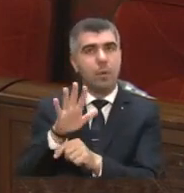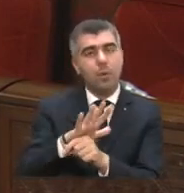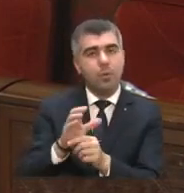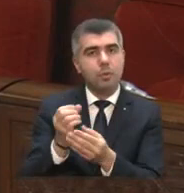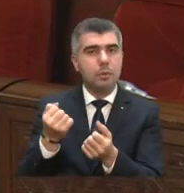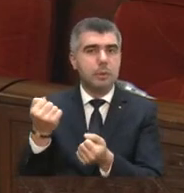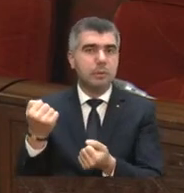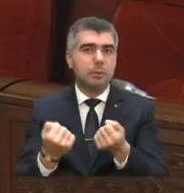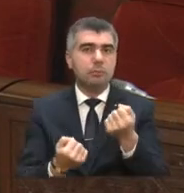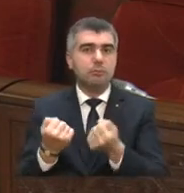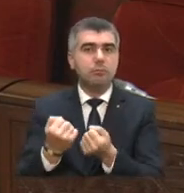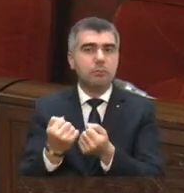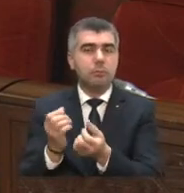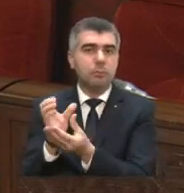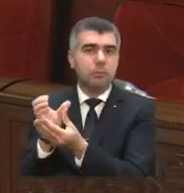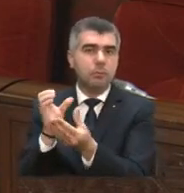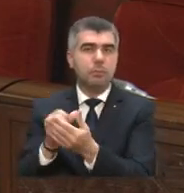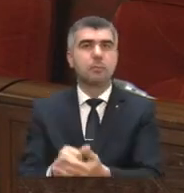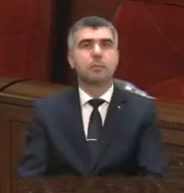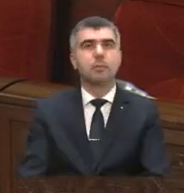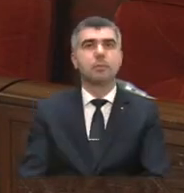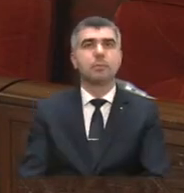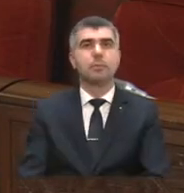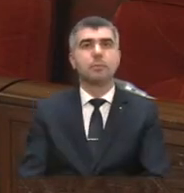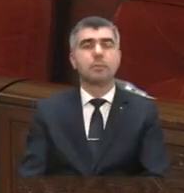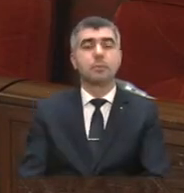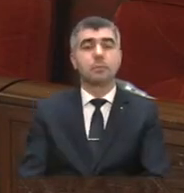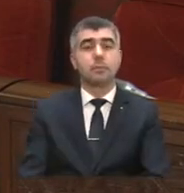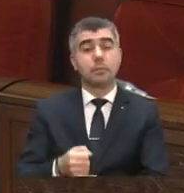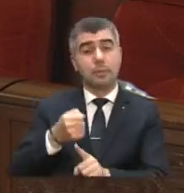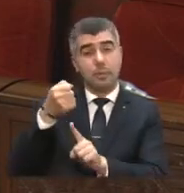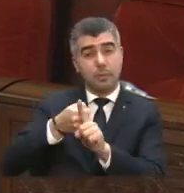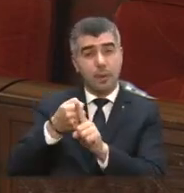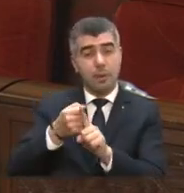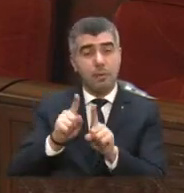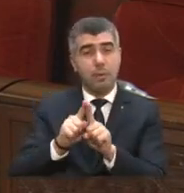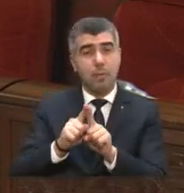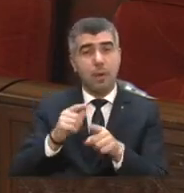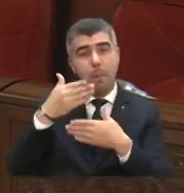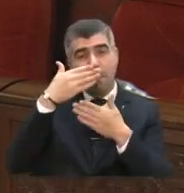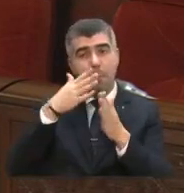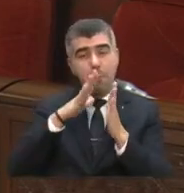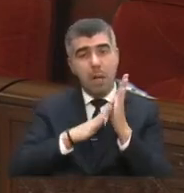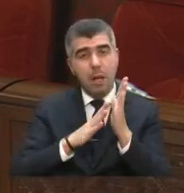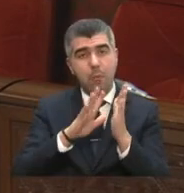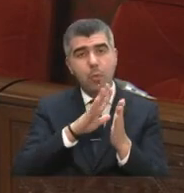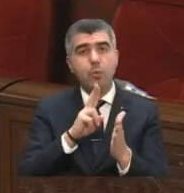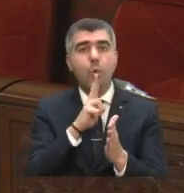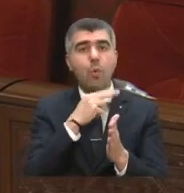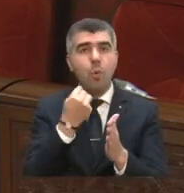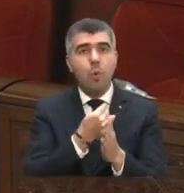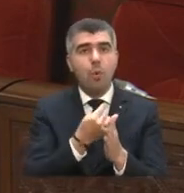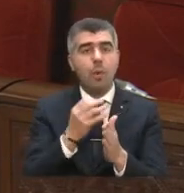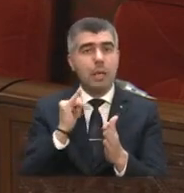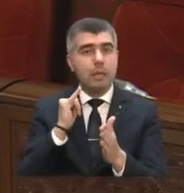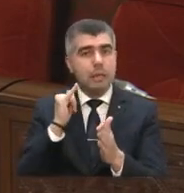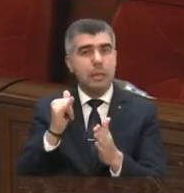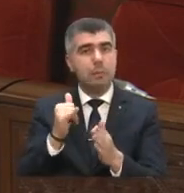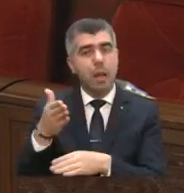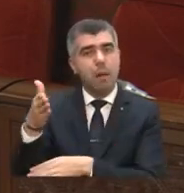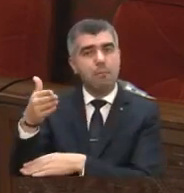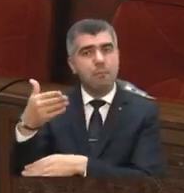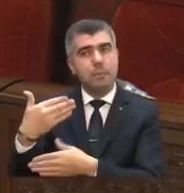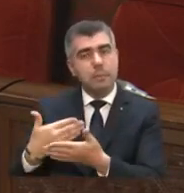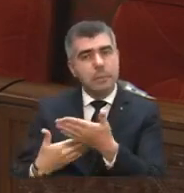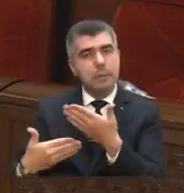السائقين المهنيين. في هذا الإطار قامت السلطات المغربية بربط الاتصال على مستويات عليا مختلفة مع التمثيليات الدبلوماسية